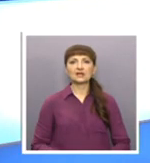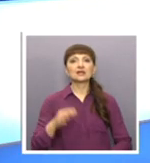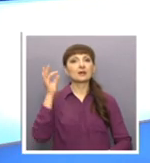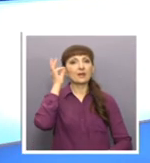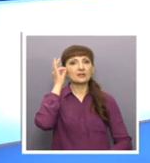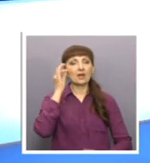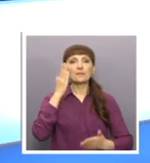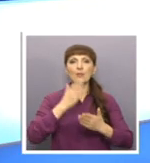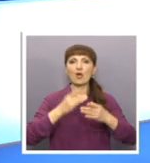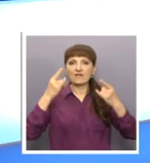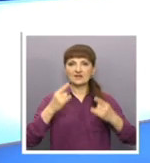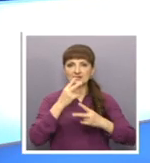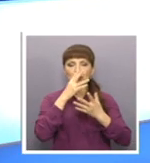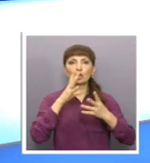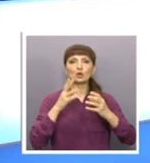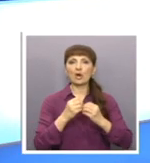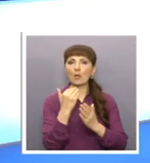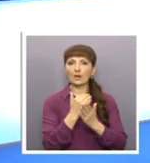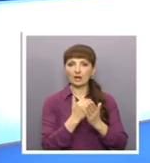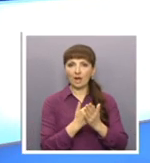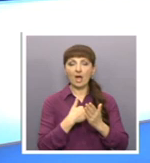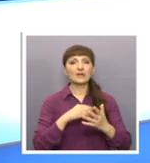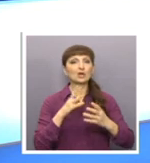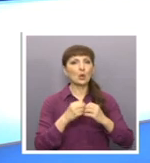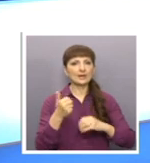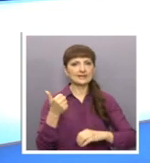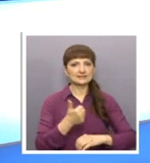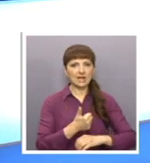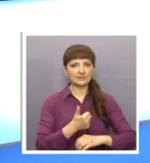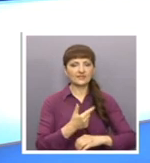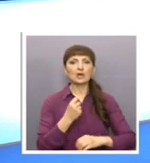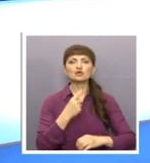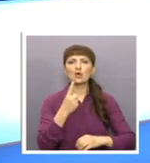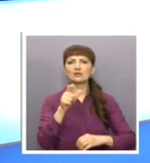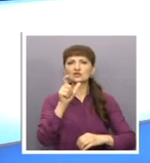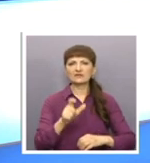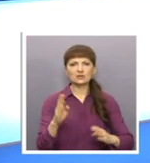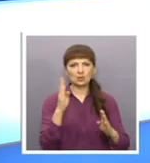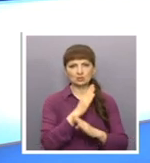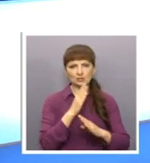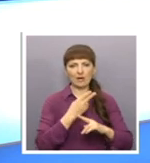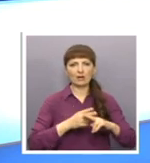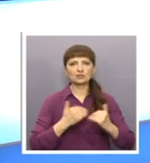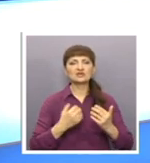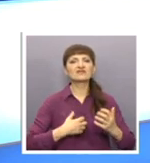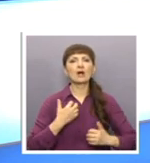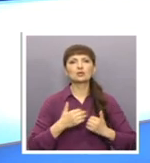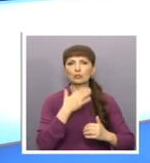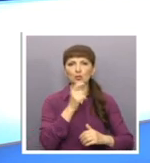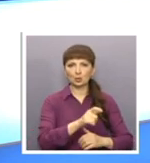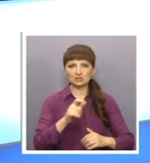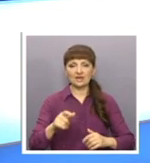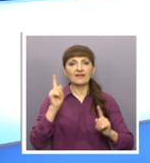Напоминаю, вы в прямом эфире смотрите итоговую программу, а мы подводим итоги недели. Еще одна человеческая судьба, которая сейчас волнует многих.